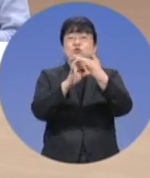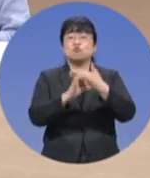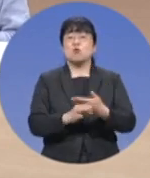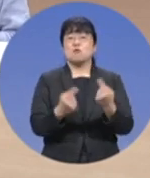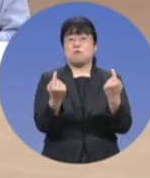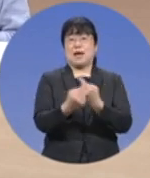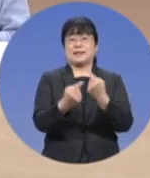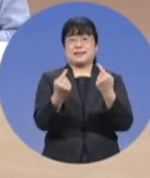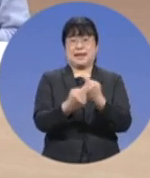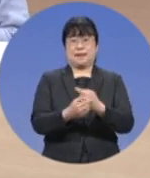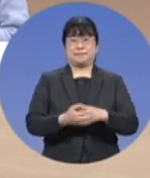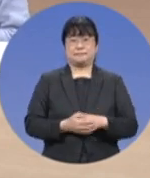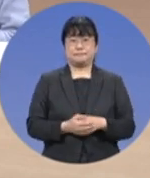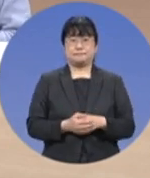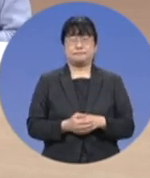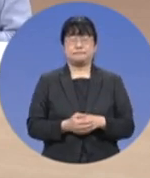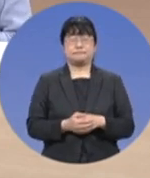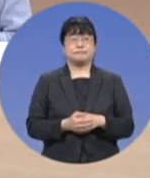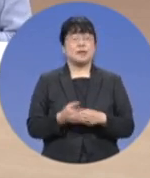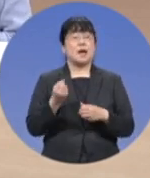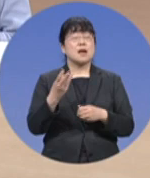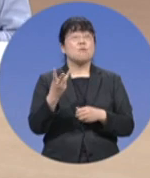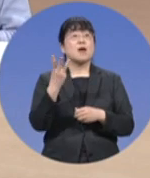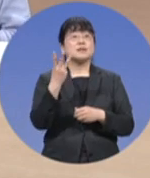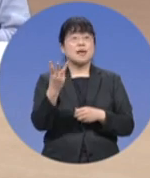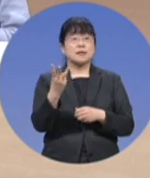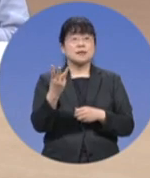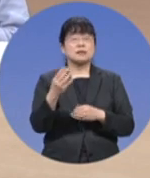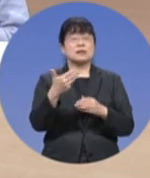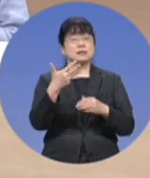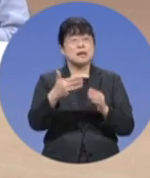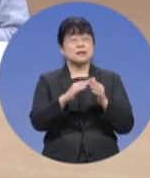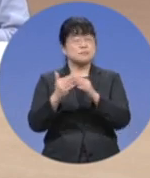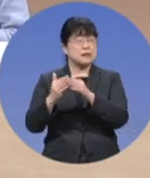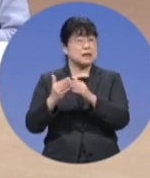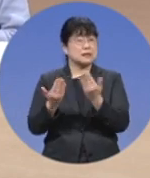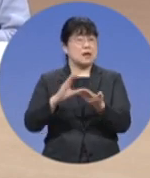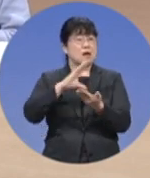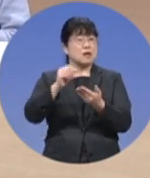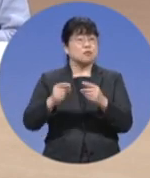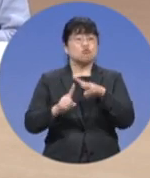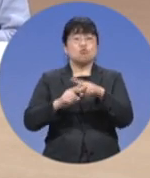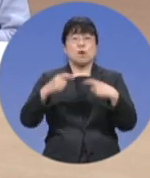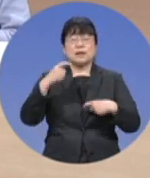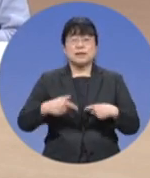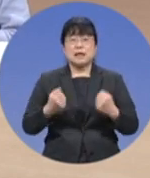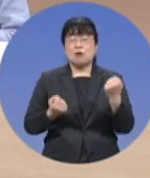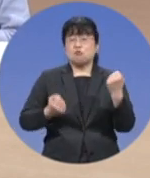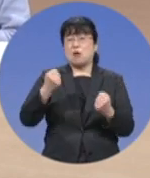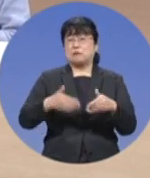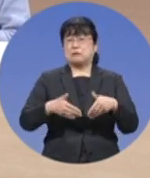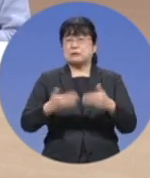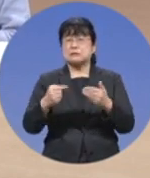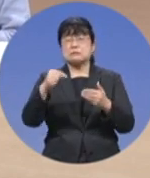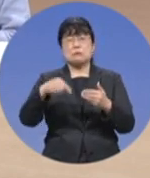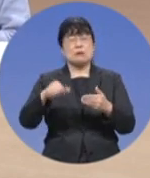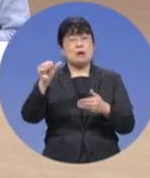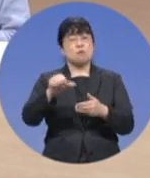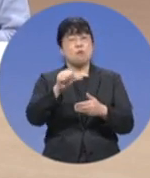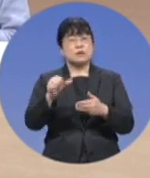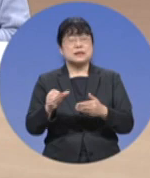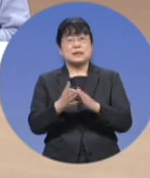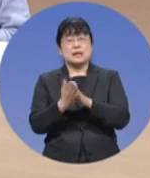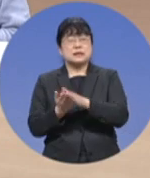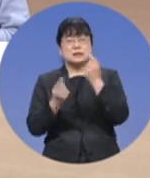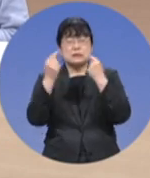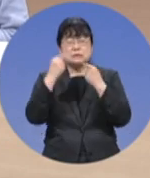正についてです。 令和3年には八街市で下校中の小学生がトラックにはねられ、5人が死傷する